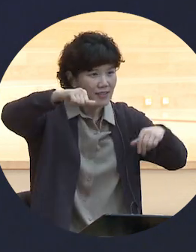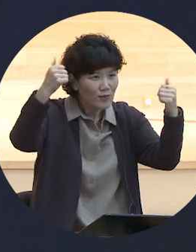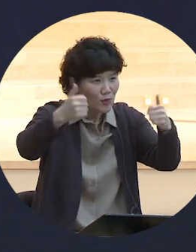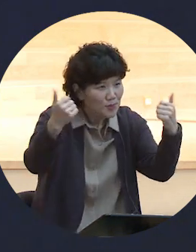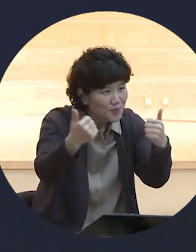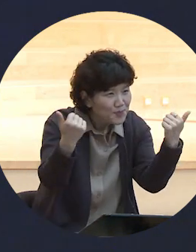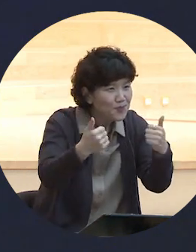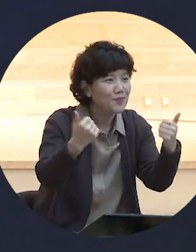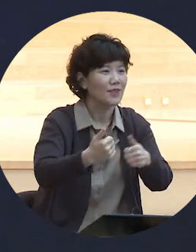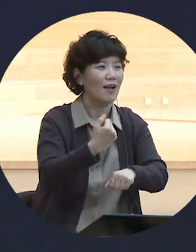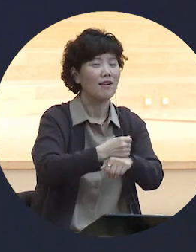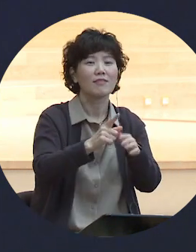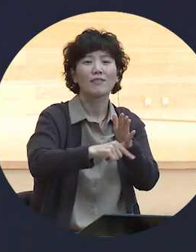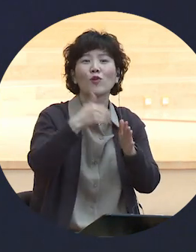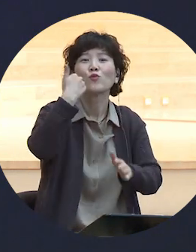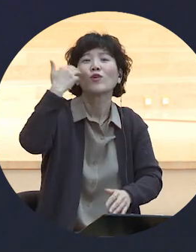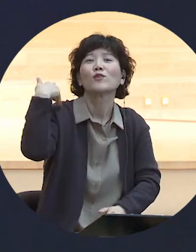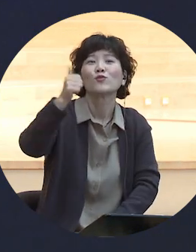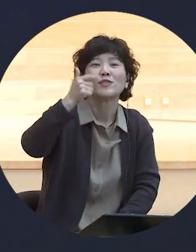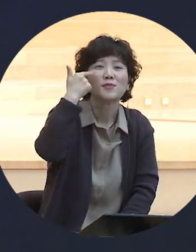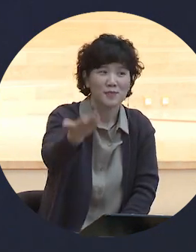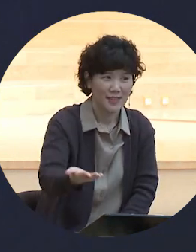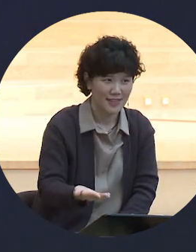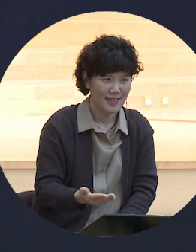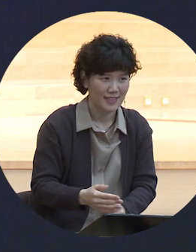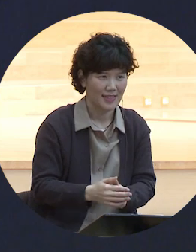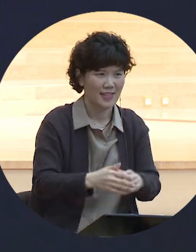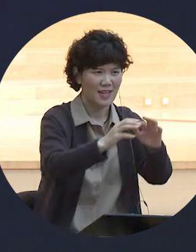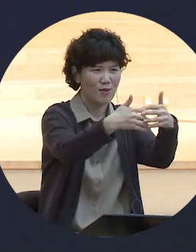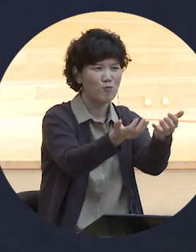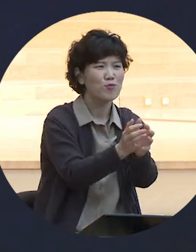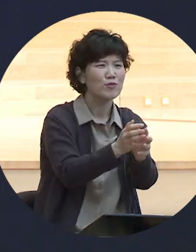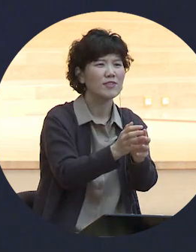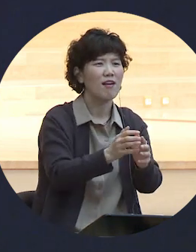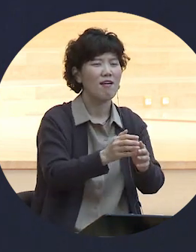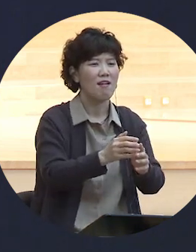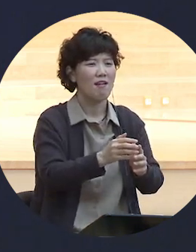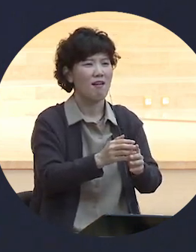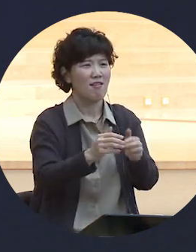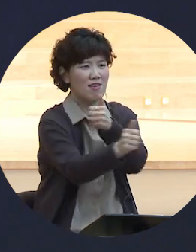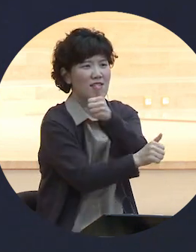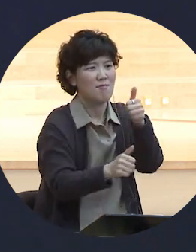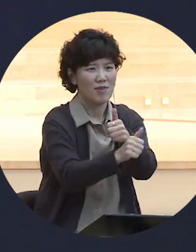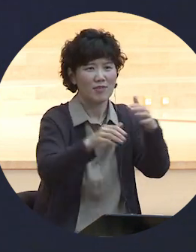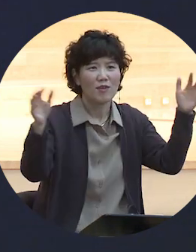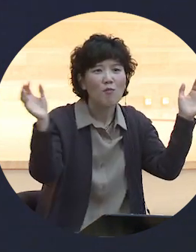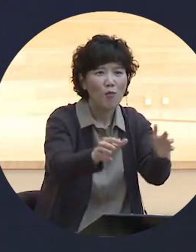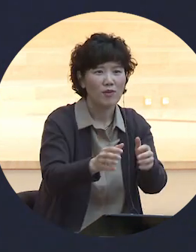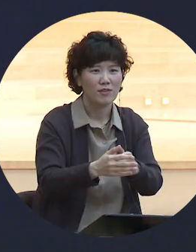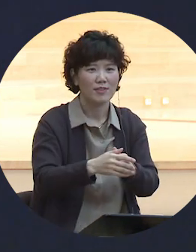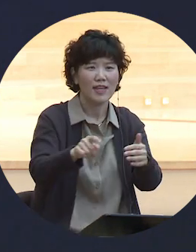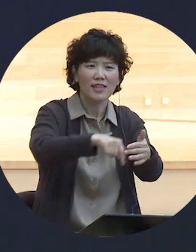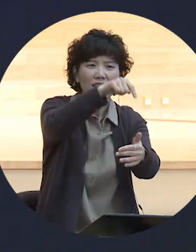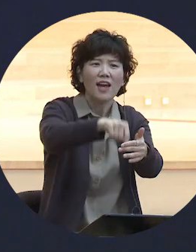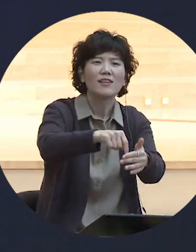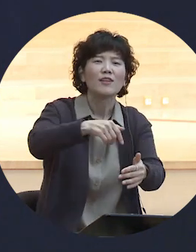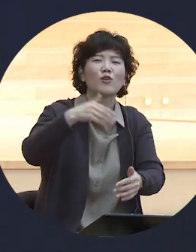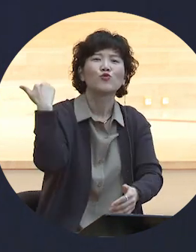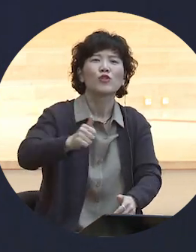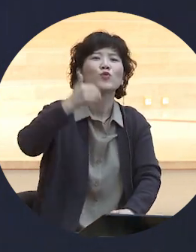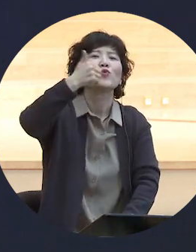당회로 모였습니다. 누가 주인이냐는 거죠. 부서의 임원들이 함께 모이는데 이 가운데 누가